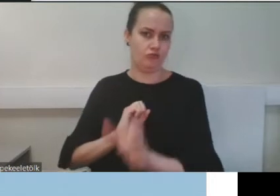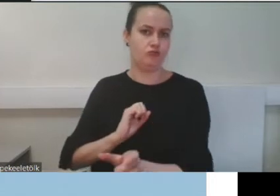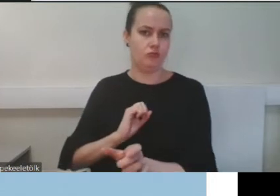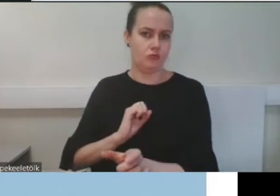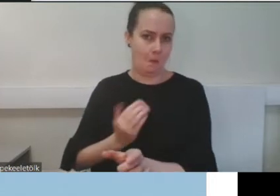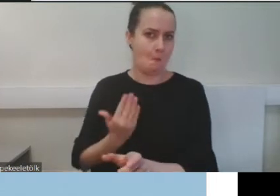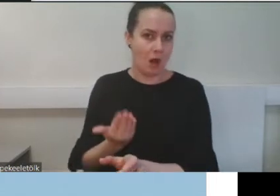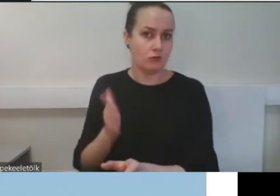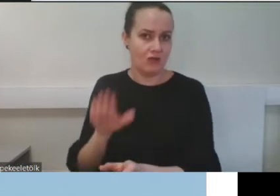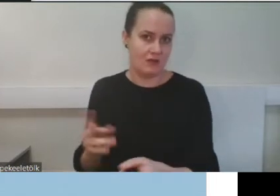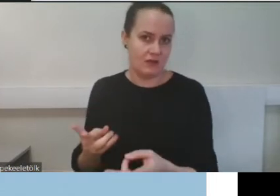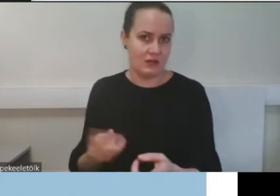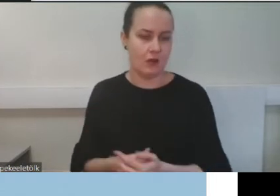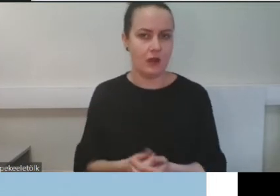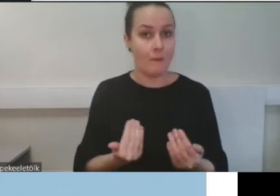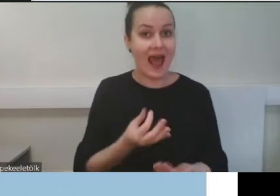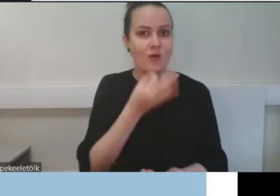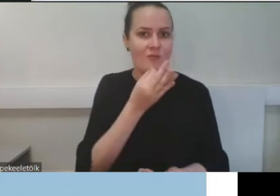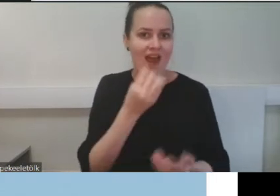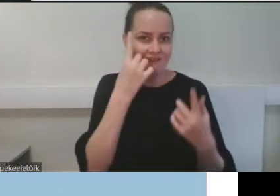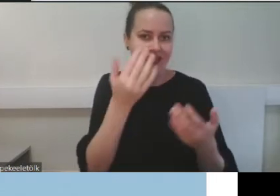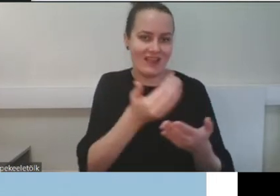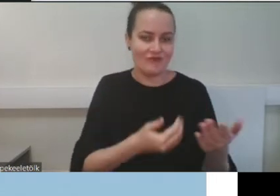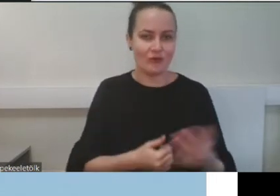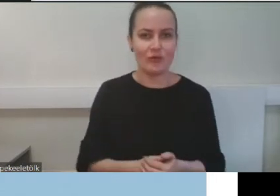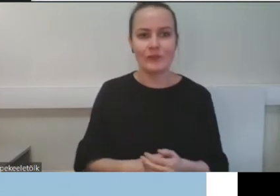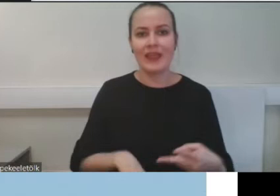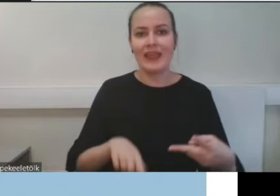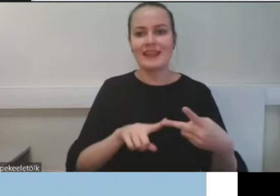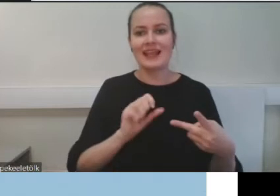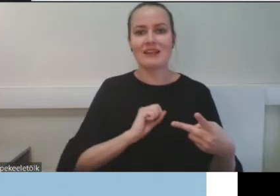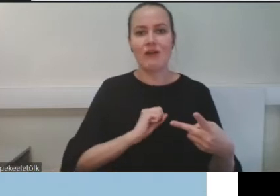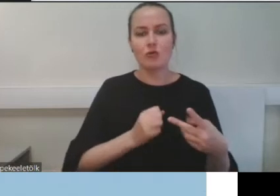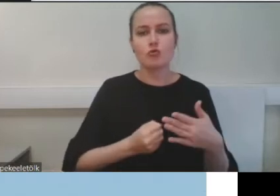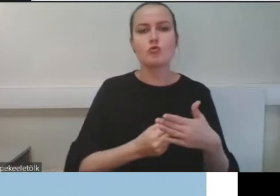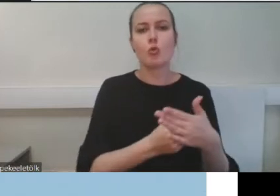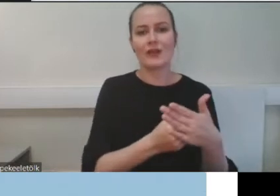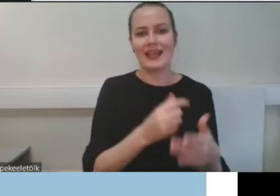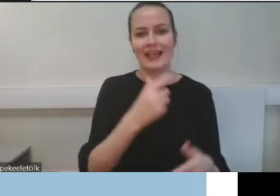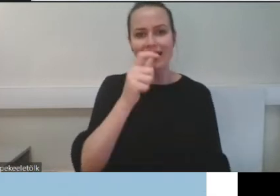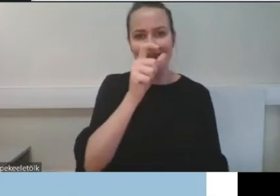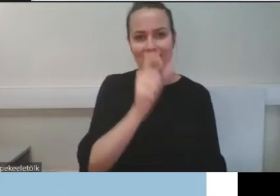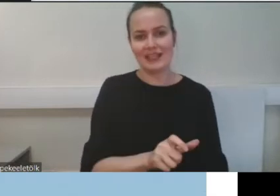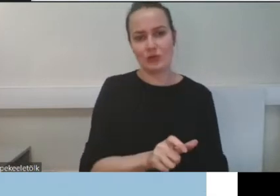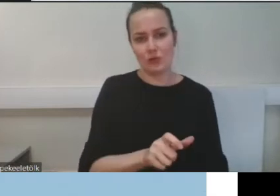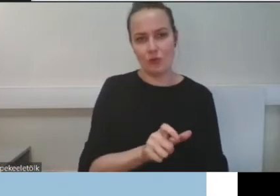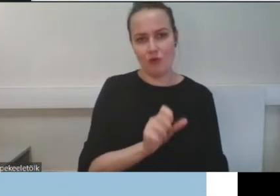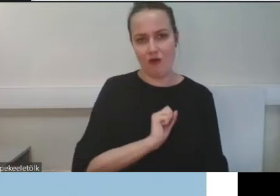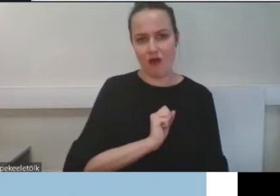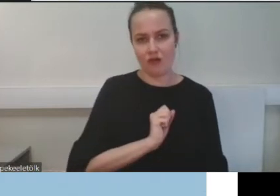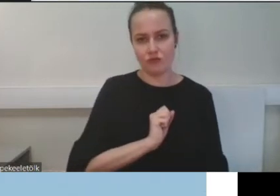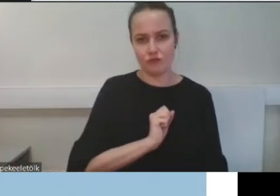kooskõlastamise käigus ilmneb mõni vajadus, mida täna ei ole veel kaetud, et siis kindlasti üritame